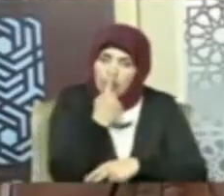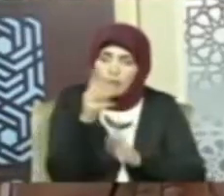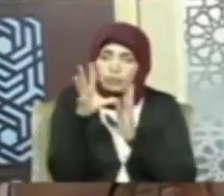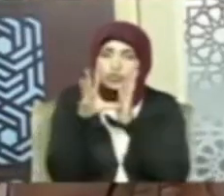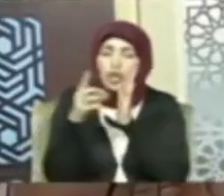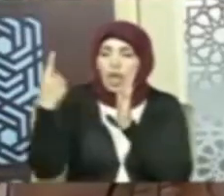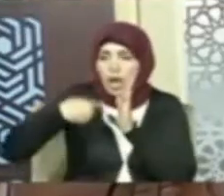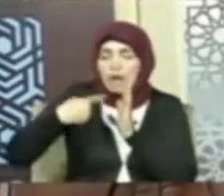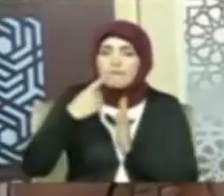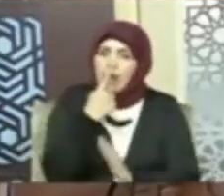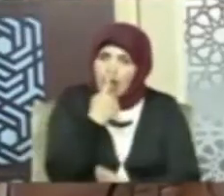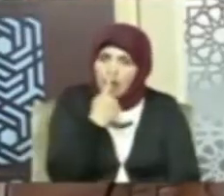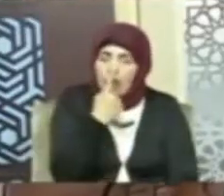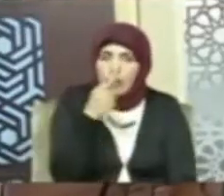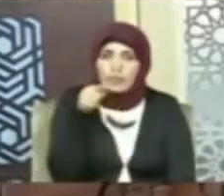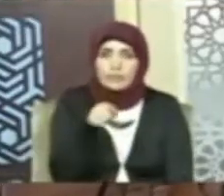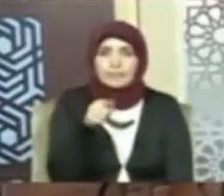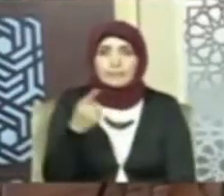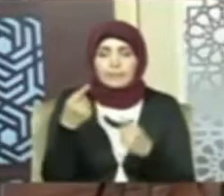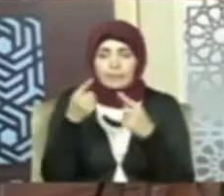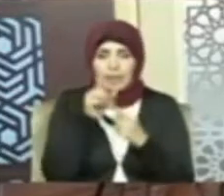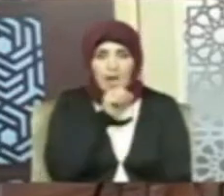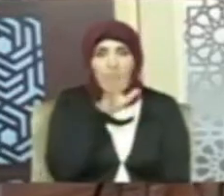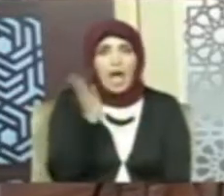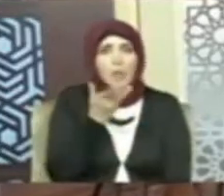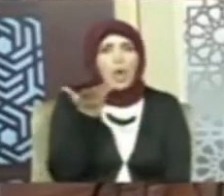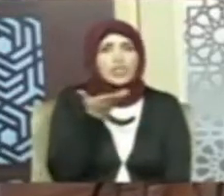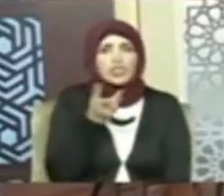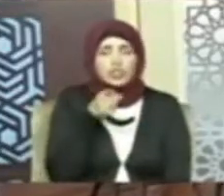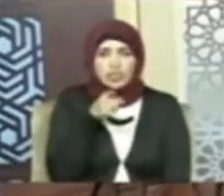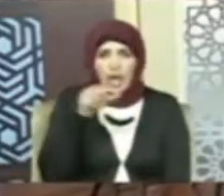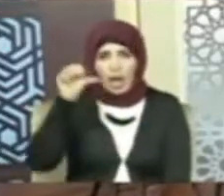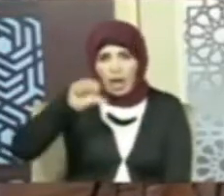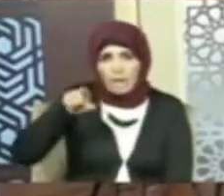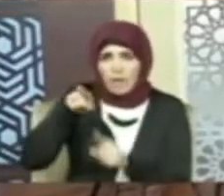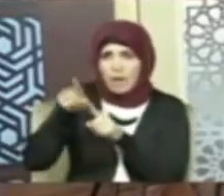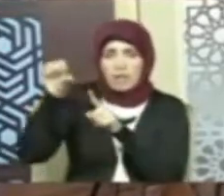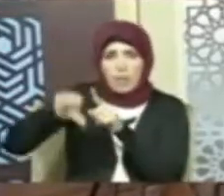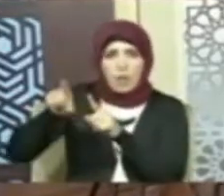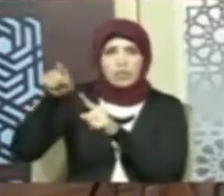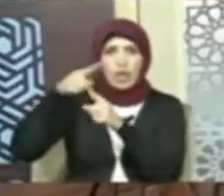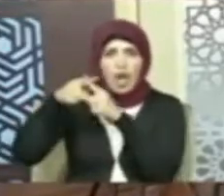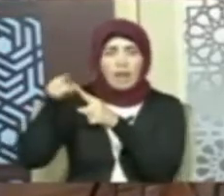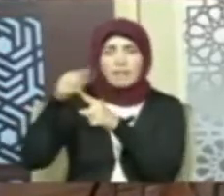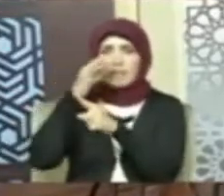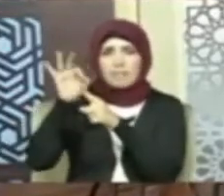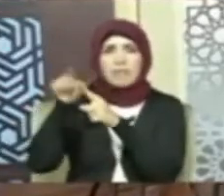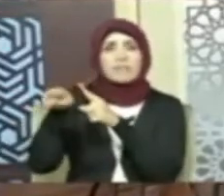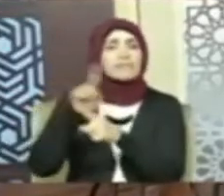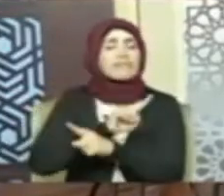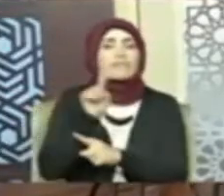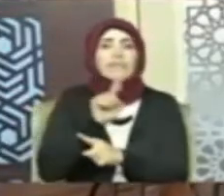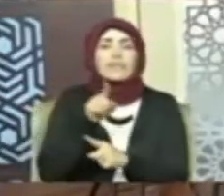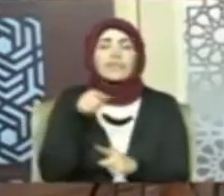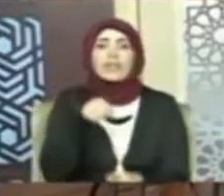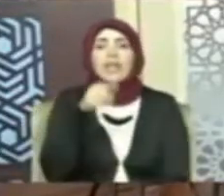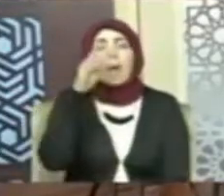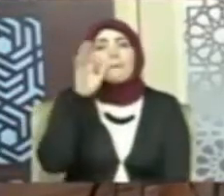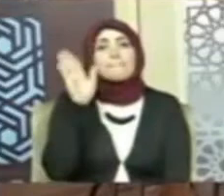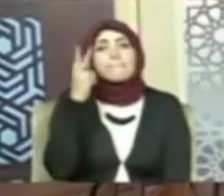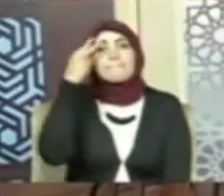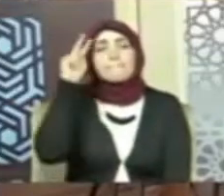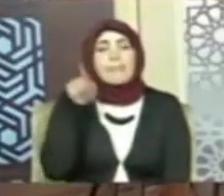يتعرض لها بما لا يليق أن يتعرض لشعائر الله، ذلك ومن